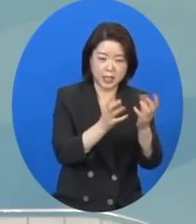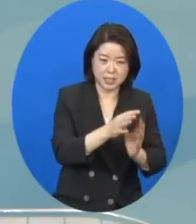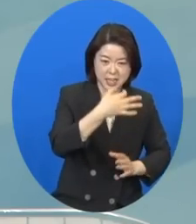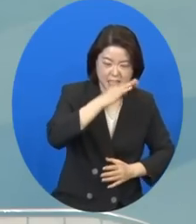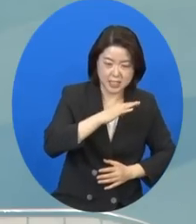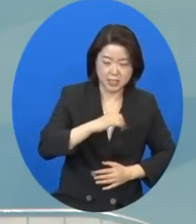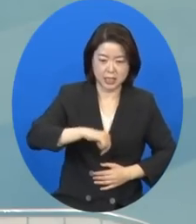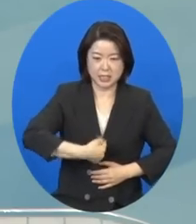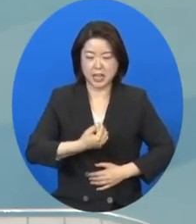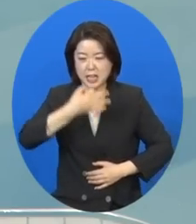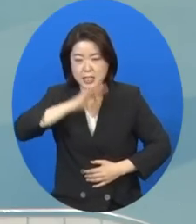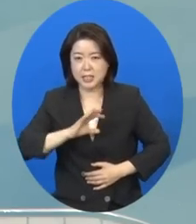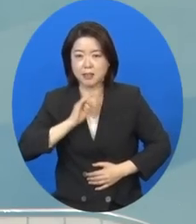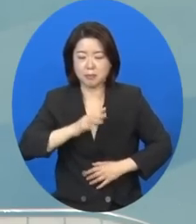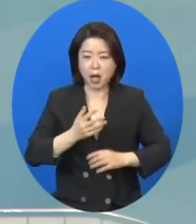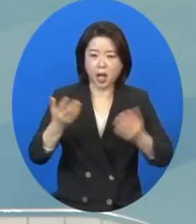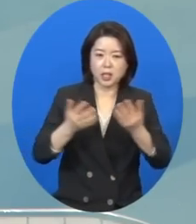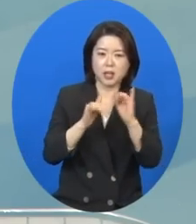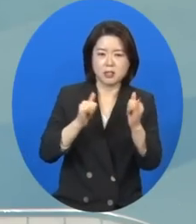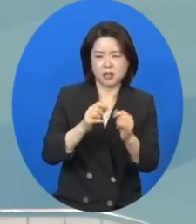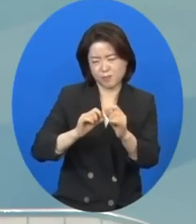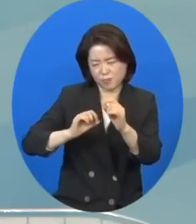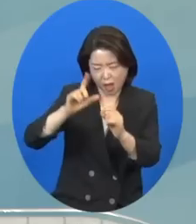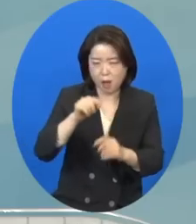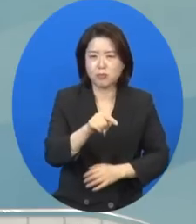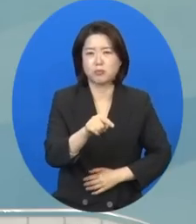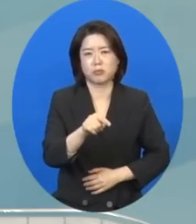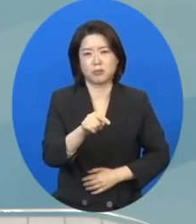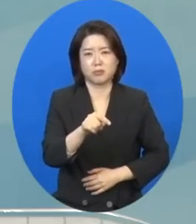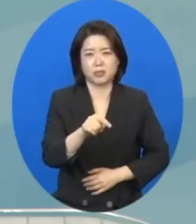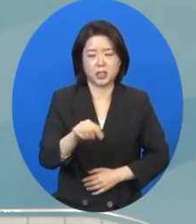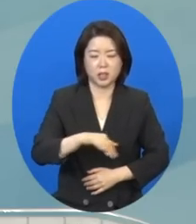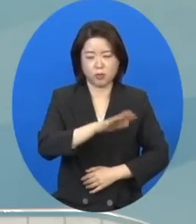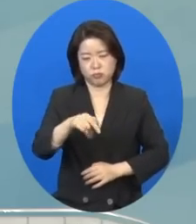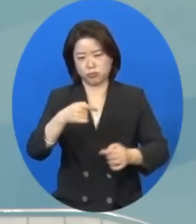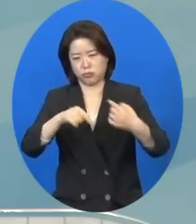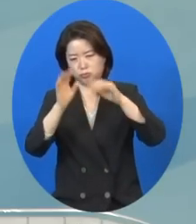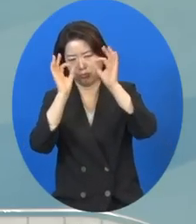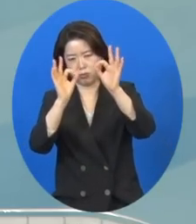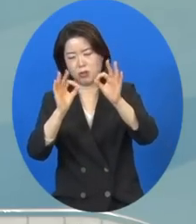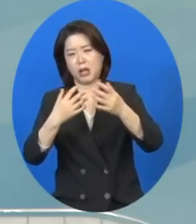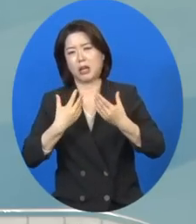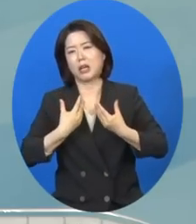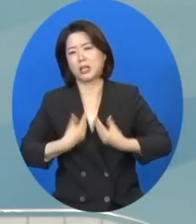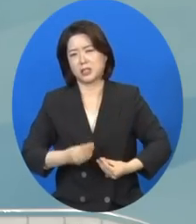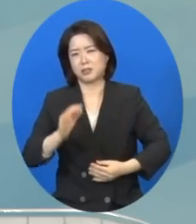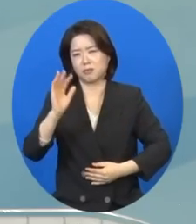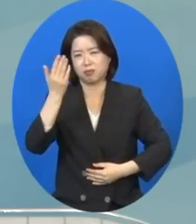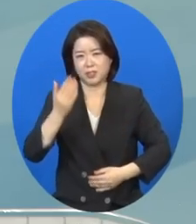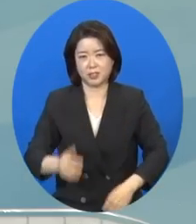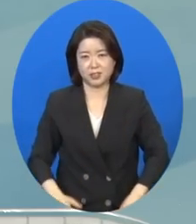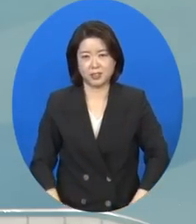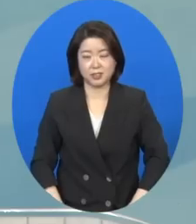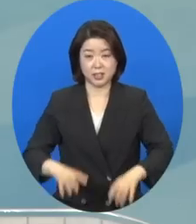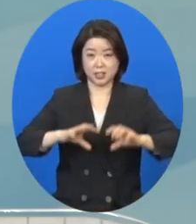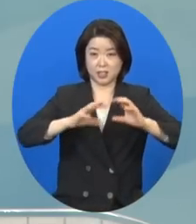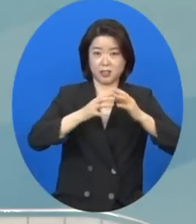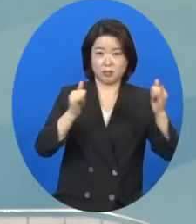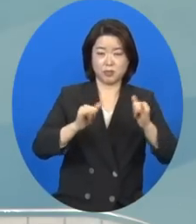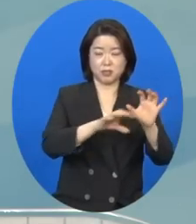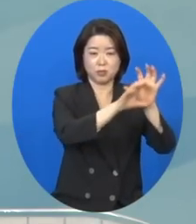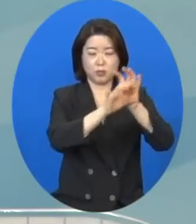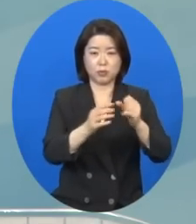이익만을 일한 이들을 많이 보게 될 때 우리는 정치에 실망을 하게 돼요 국민들은 코로나로